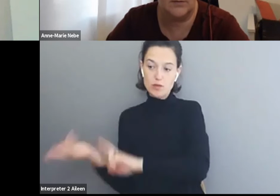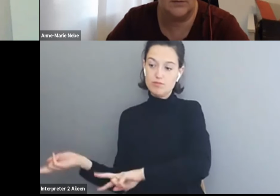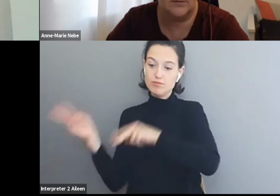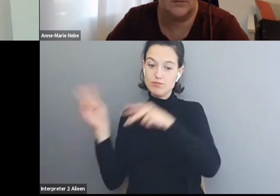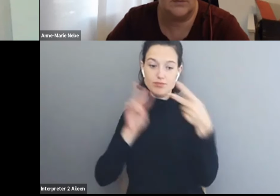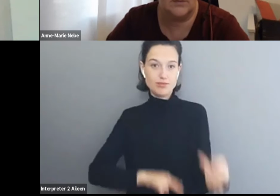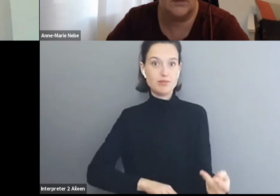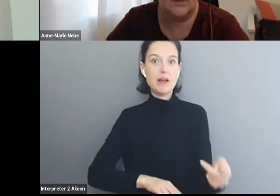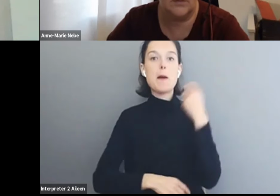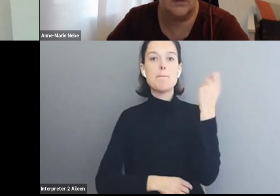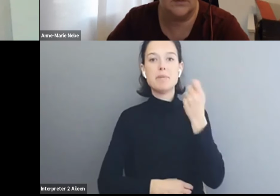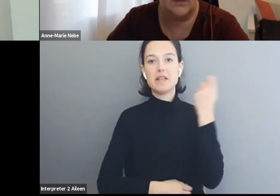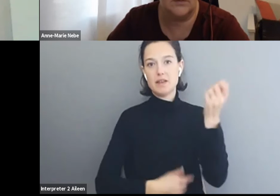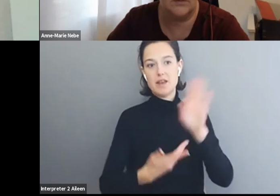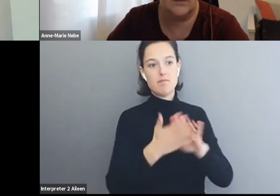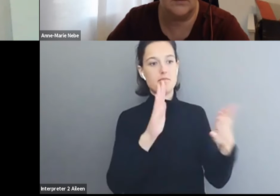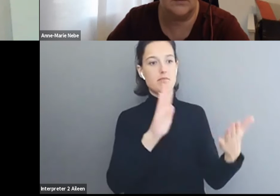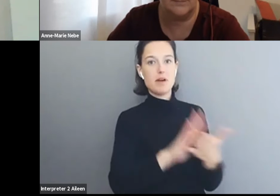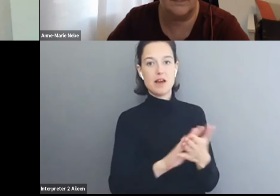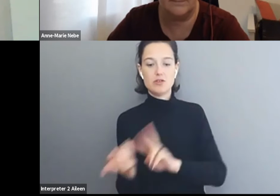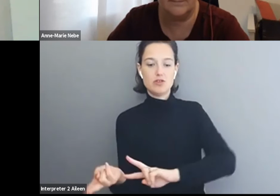angehen wollen und auch werden.